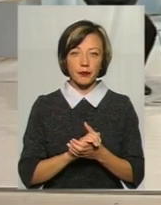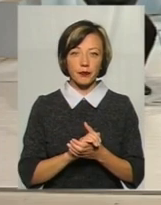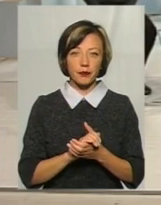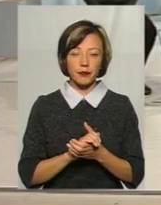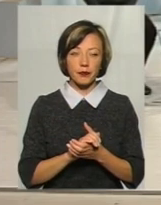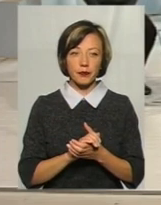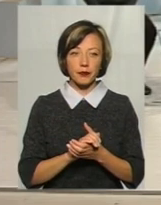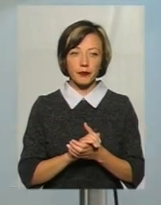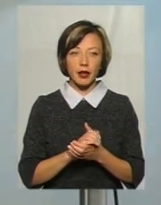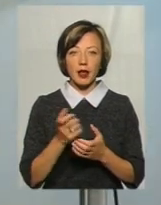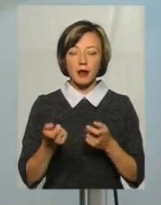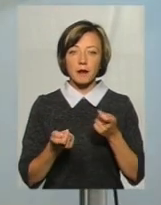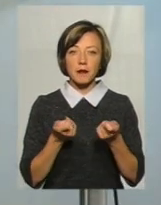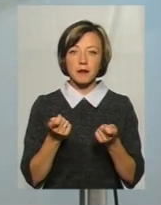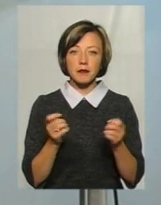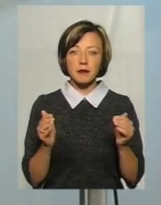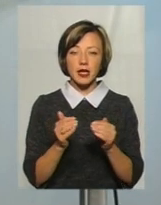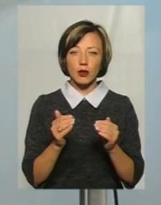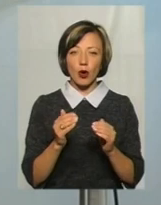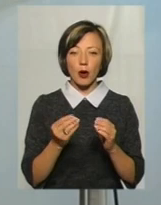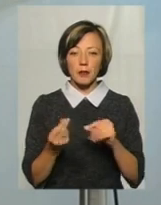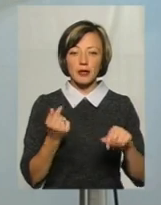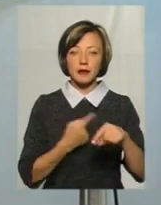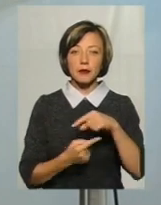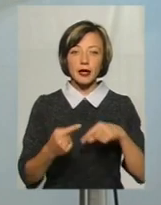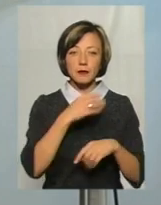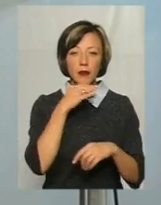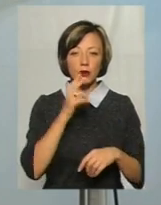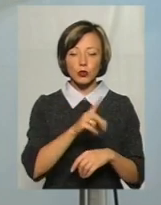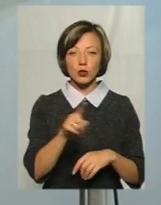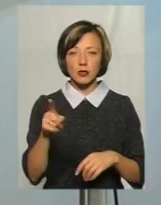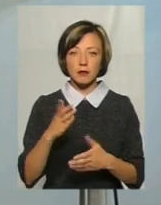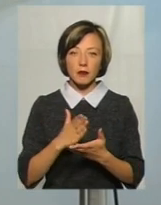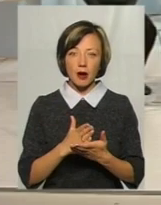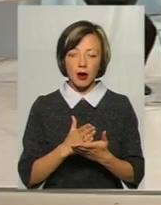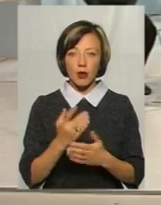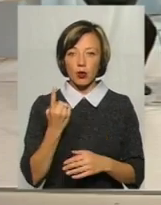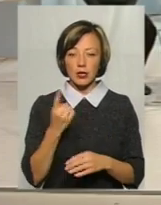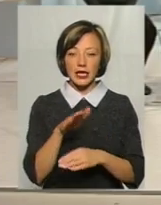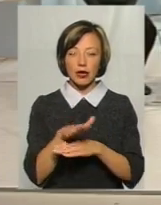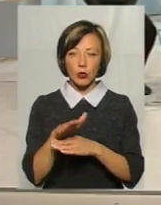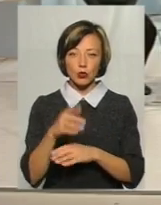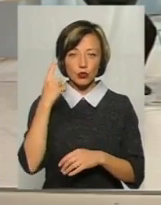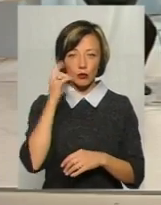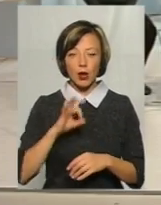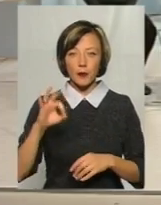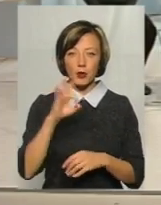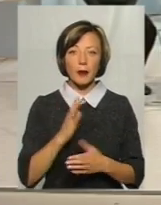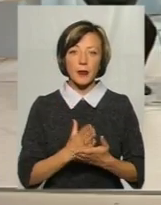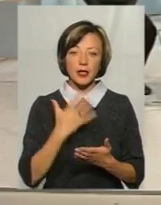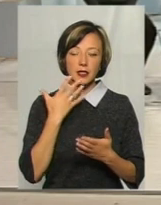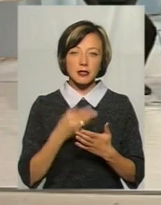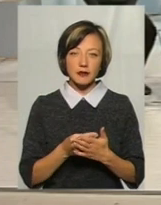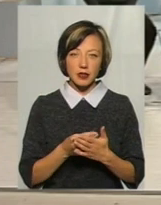отих малих, дрібних мікропідприємців, дуже багато хто з них на сьогодні, хто має хоча б один кіоск, вже думає про те, що мати ще